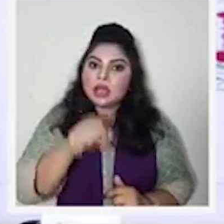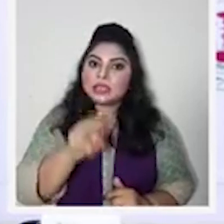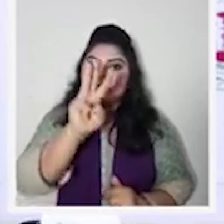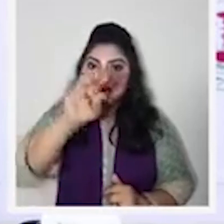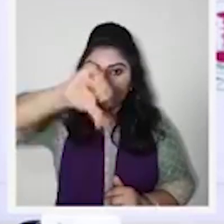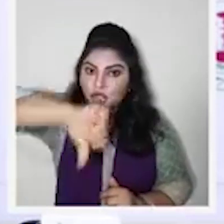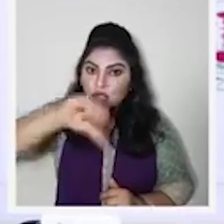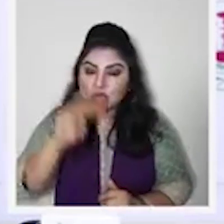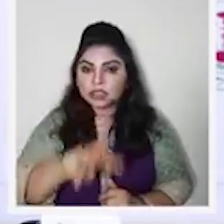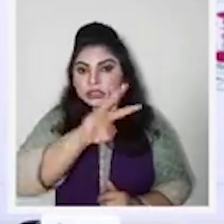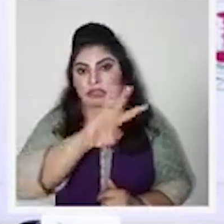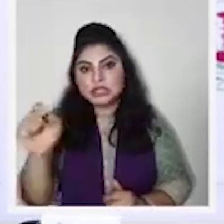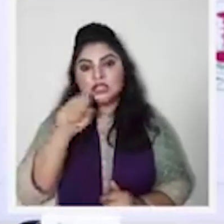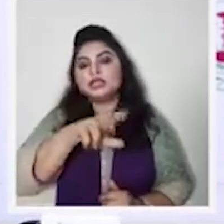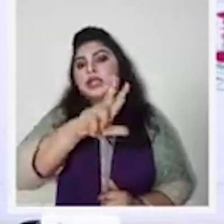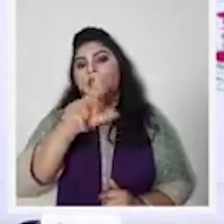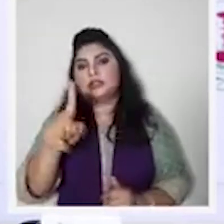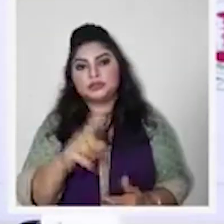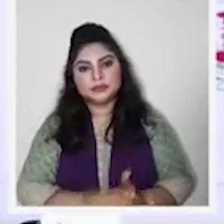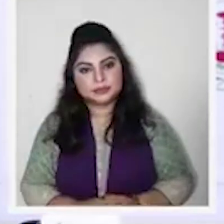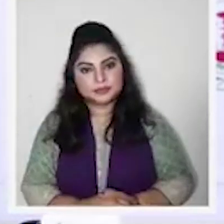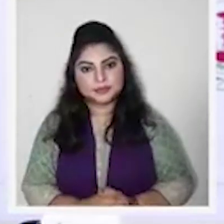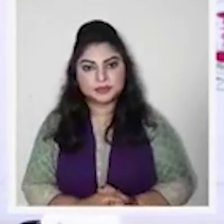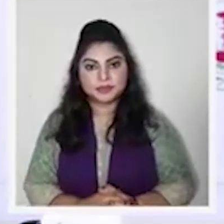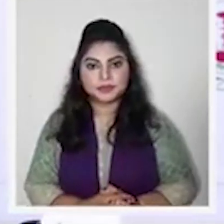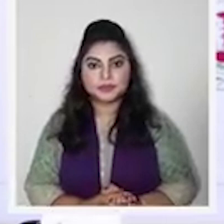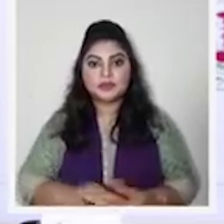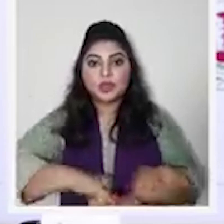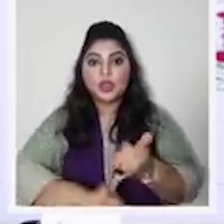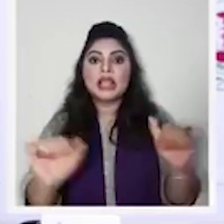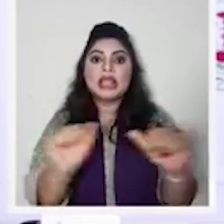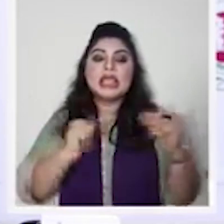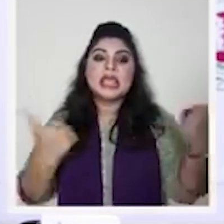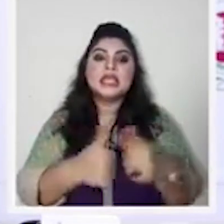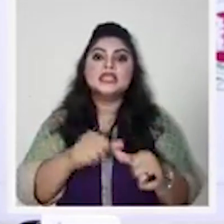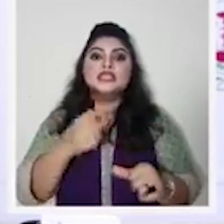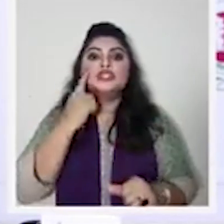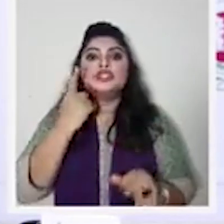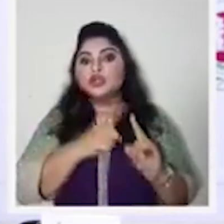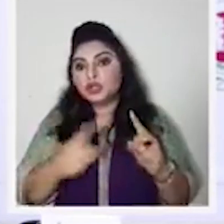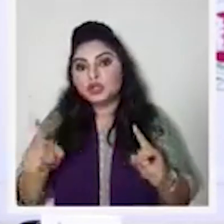দক্ষিণ পূর্ব এশিয়া 24 ঘন্টায় শনাক্ত হয়েছেন 39,518 জন এবং এ পর্যন্ত শনাক্ত